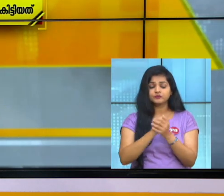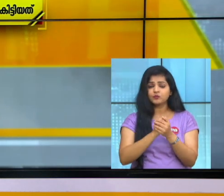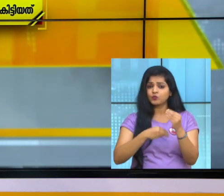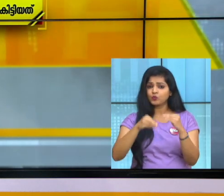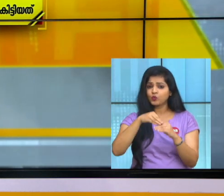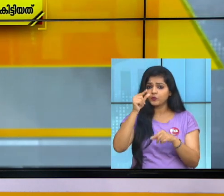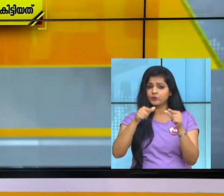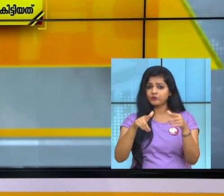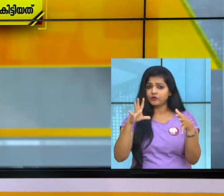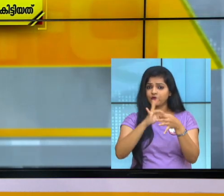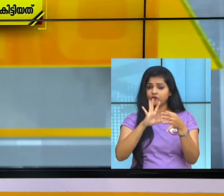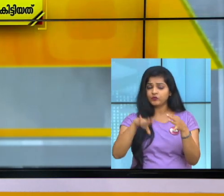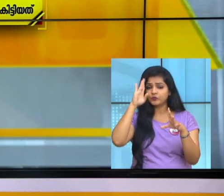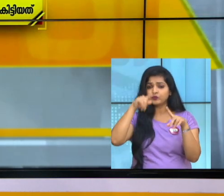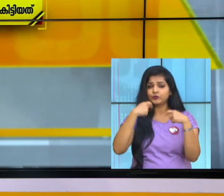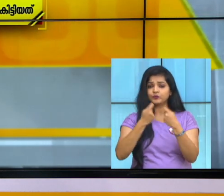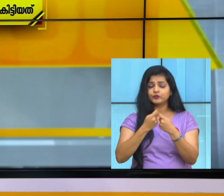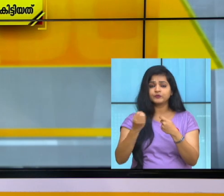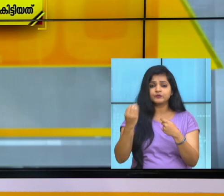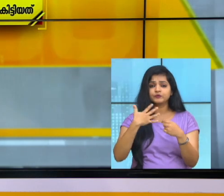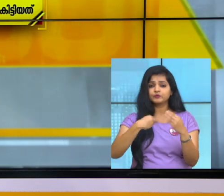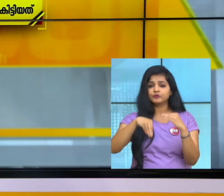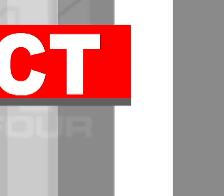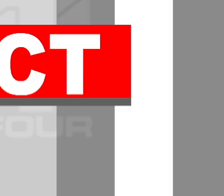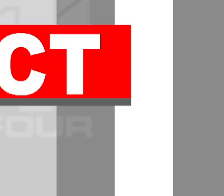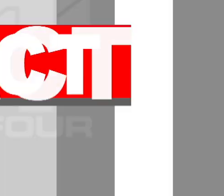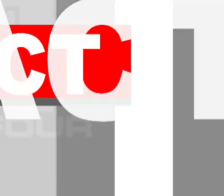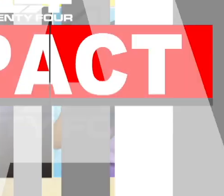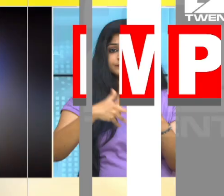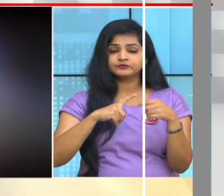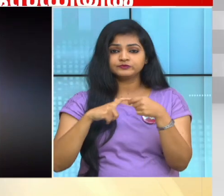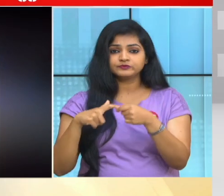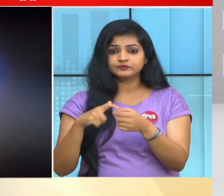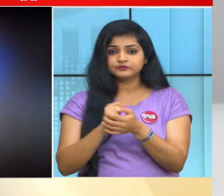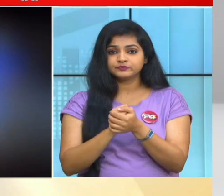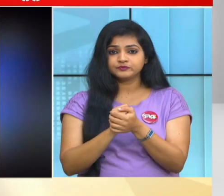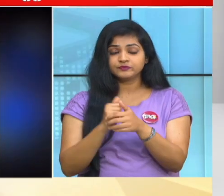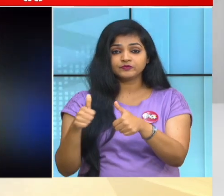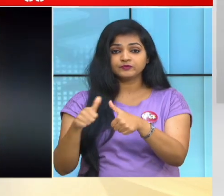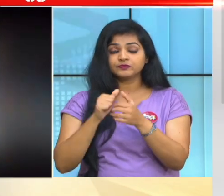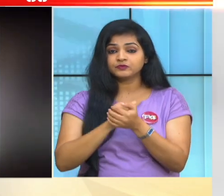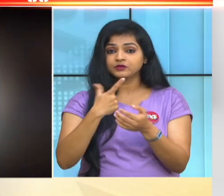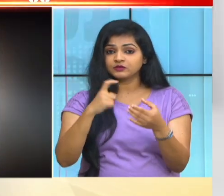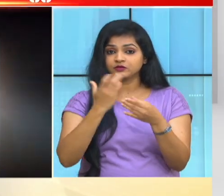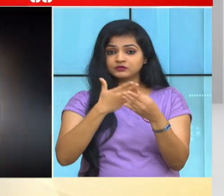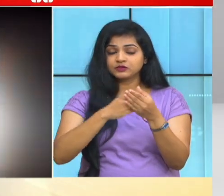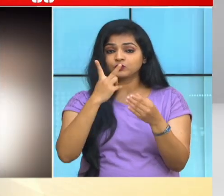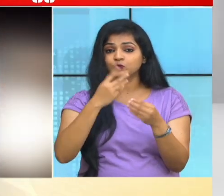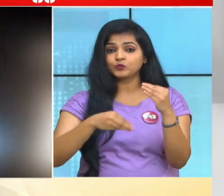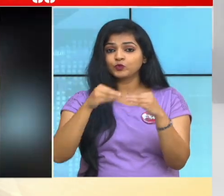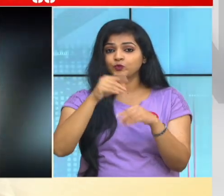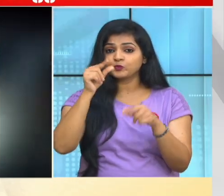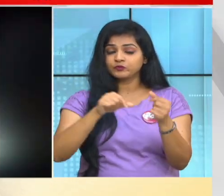പേർക്ക് പങ്കുണ്ടോ? പോലീസ് വ്യക്തമാക്കുന്നത് എന്താണ്? ശ്യാംകുമാർ. ശ്രീജിത്ത്, ഈ കേസിൽ ഇനി 2 പേരെ കൂടി പിടികൂടാനുണ്ട്. ഇന്ന്